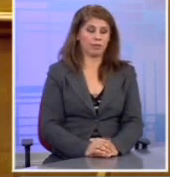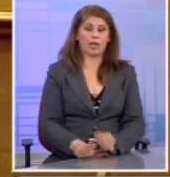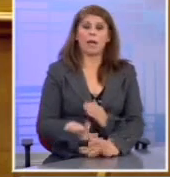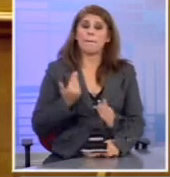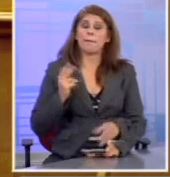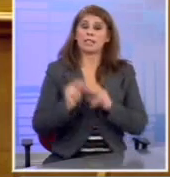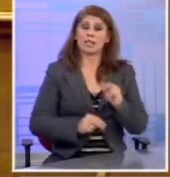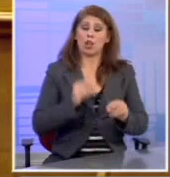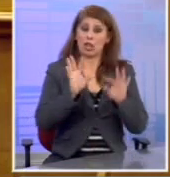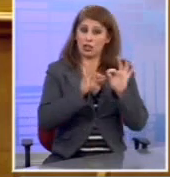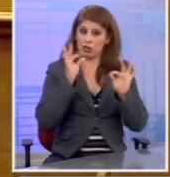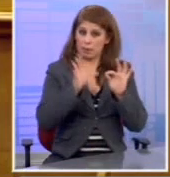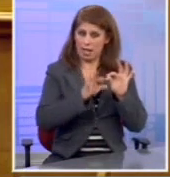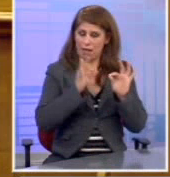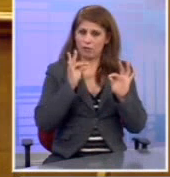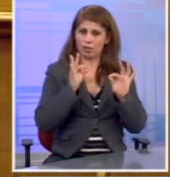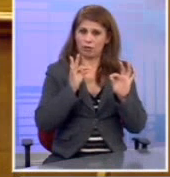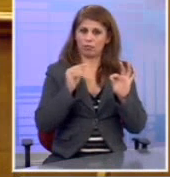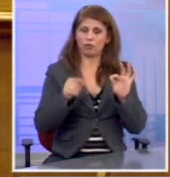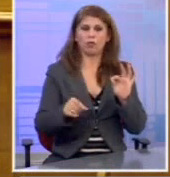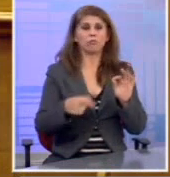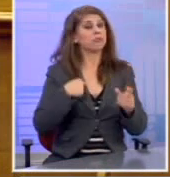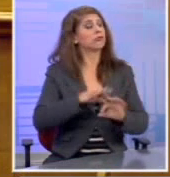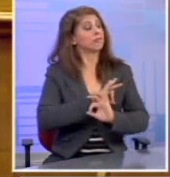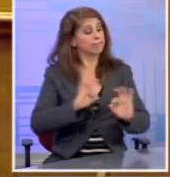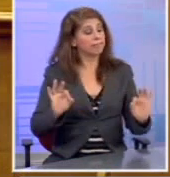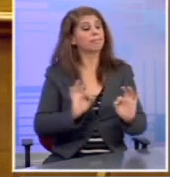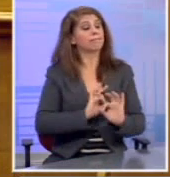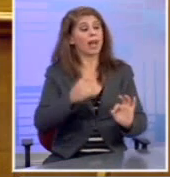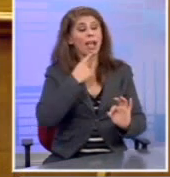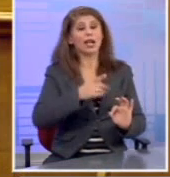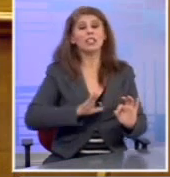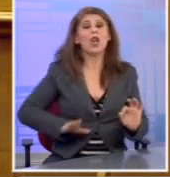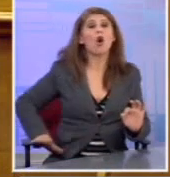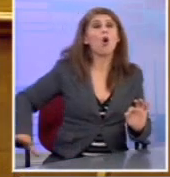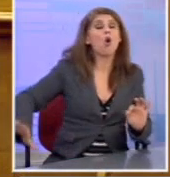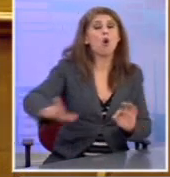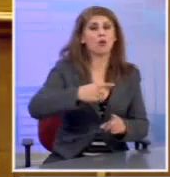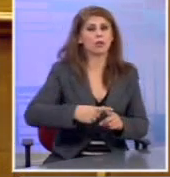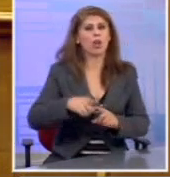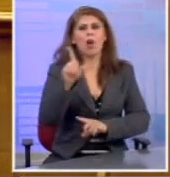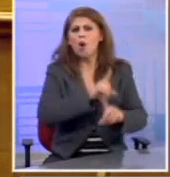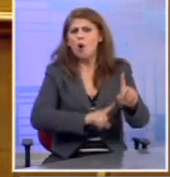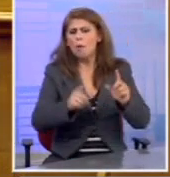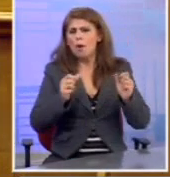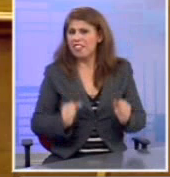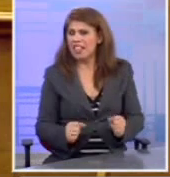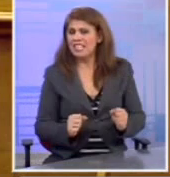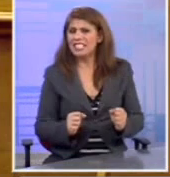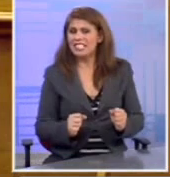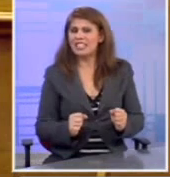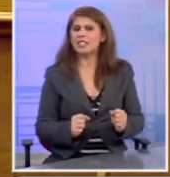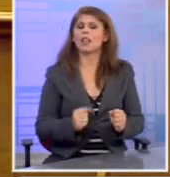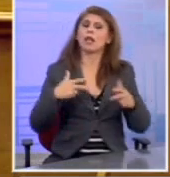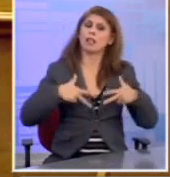προεκλογικά το Σεπτέμβριο, όπου διαβεβαίωνε τους πολίτες πως όποιος και να είναι στη θέση του Υπουργού Εργασίας και